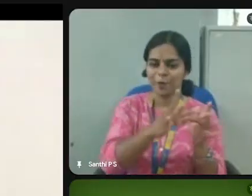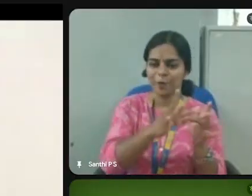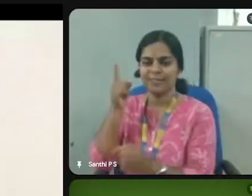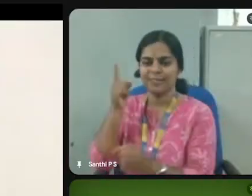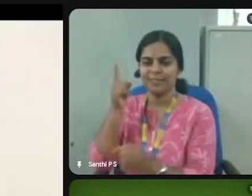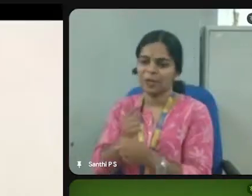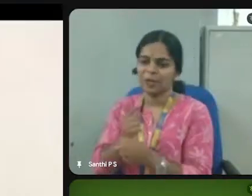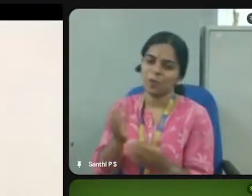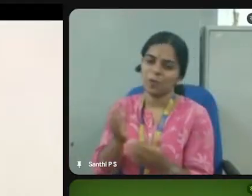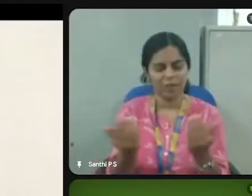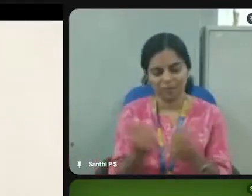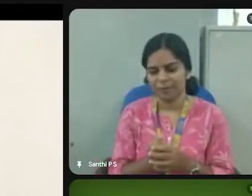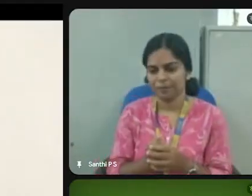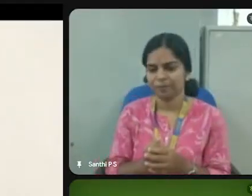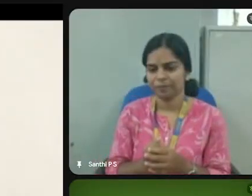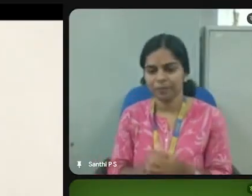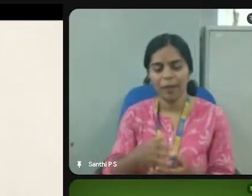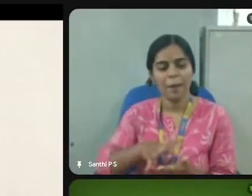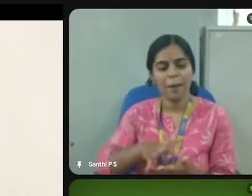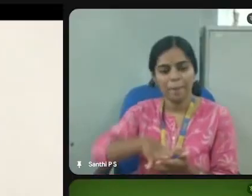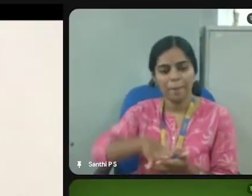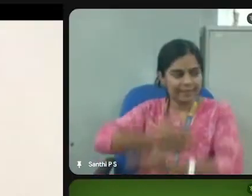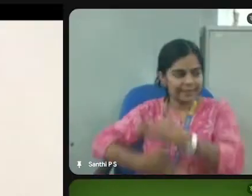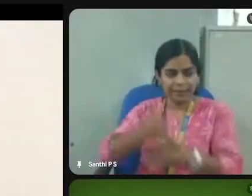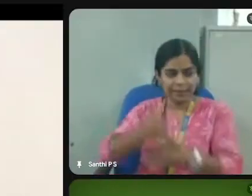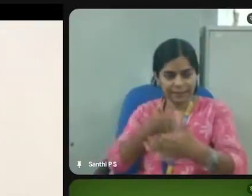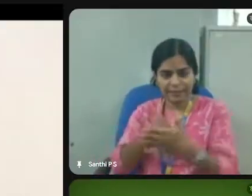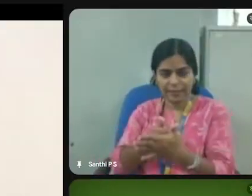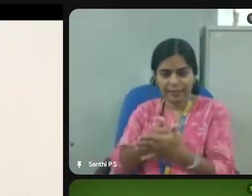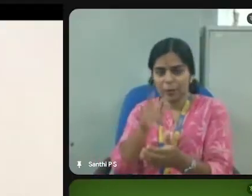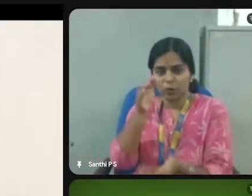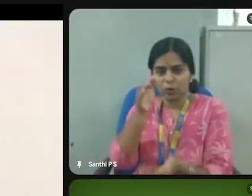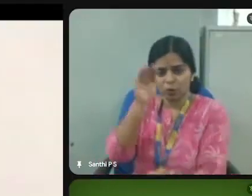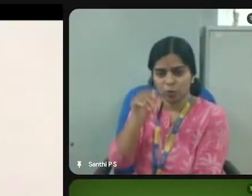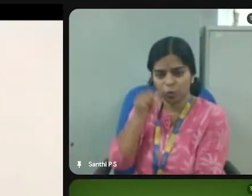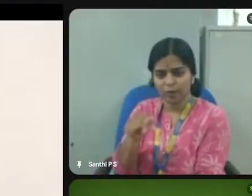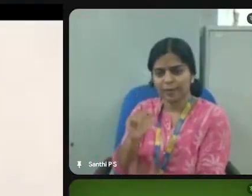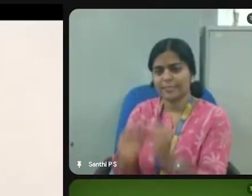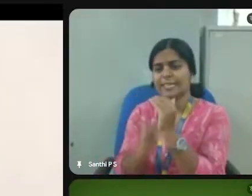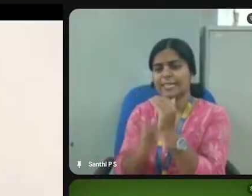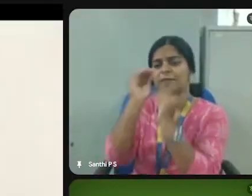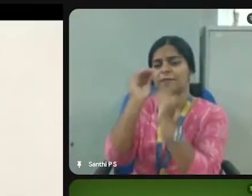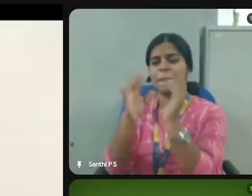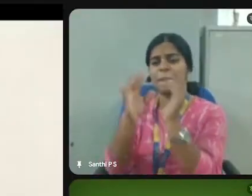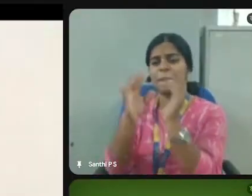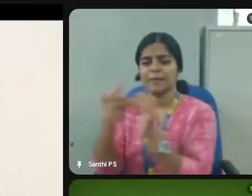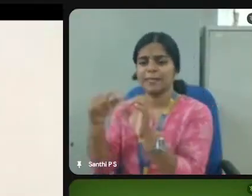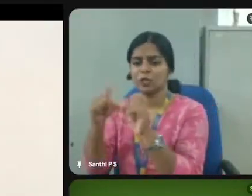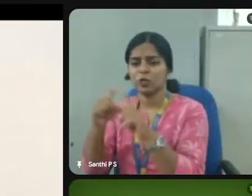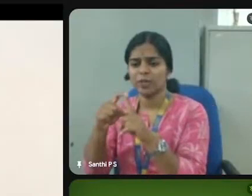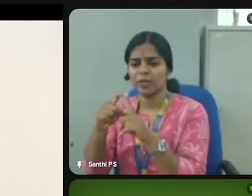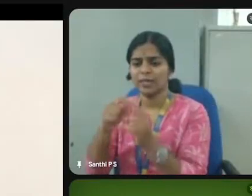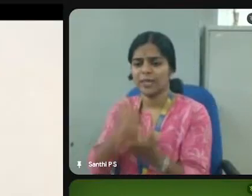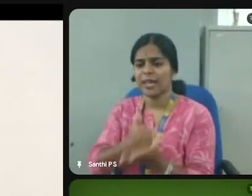സാധിക്കും. പഠന പരിമിതി അനുഭവിക്കുന്ന ഒരു കുട്ടിക്ക് അതിൽ നിന്ന് മെച്ചപ്പെടാൻ സ്പെഷ്യൽ എഡ്യൂക്കേഷൻ എങ്ങനെയെല്ലാം ഒരു